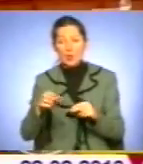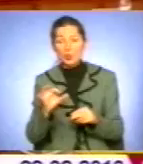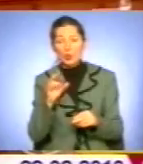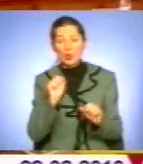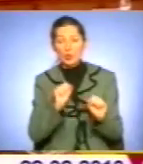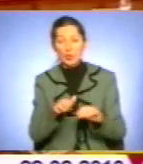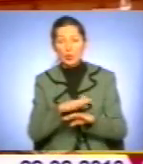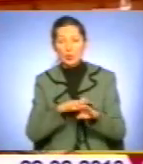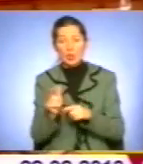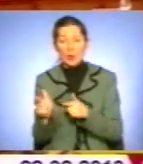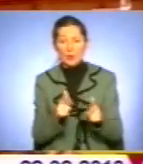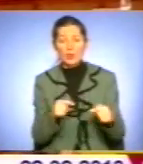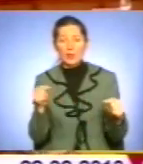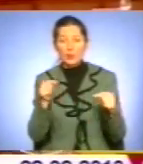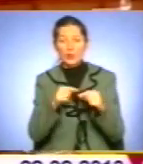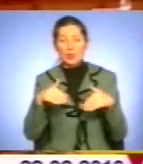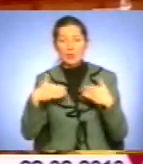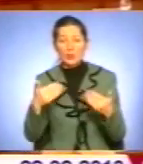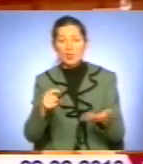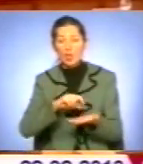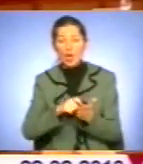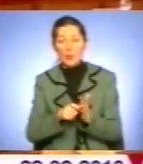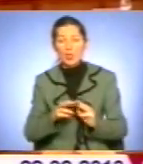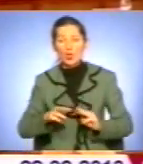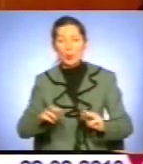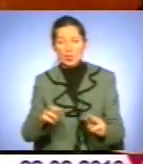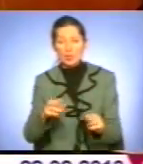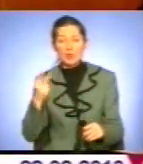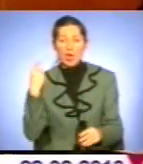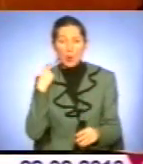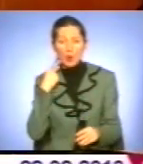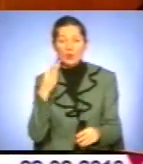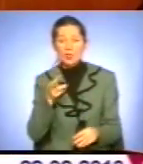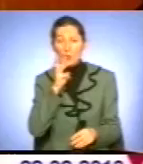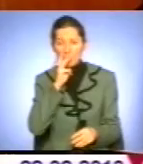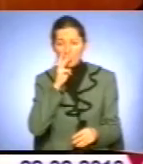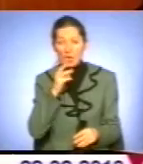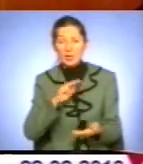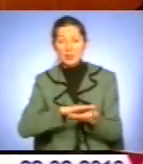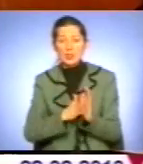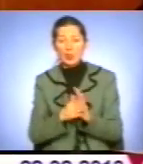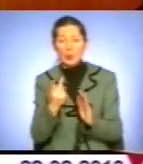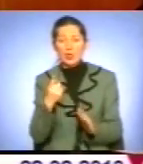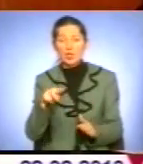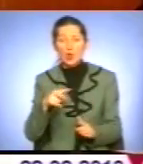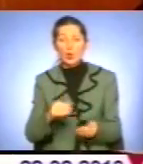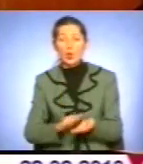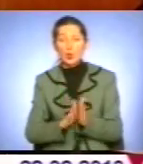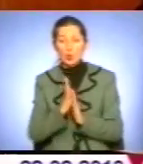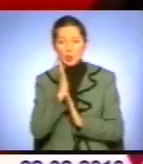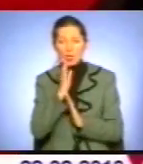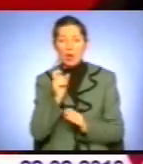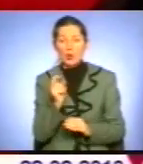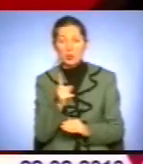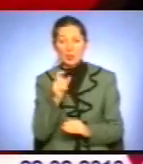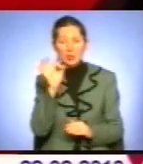адміністрації підготували відповідне звернення до Кабінету міністрів. Заборгованість по заробітних платах станом на 1 лютого зросла на